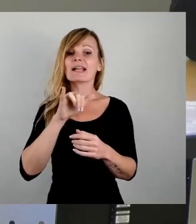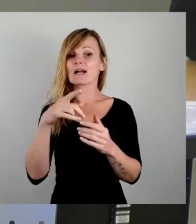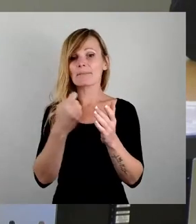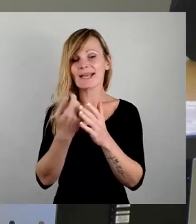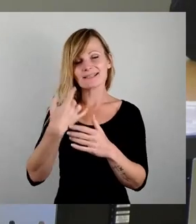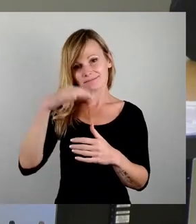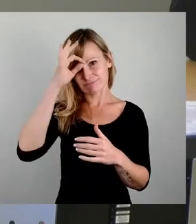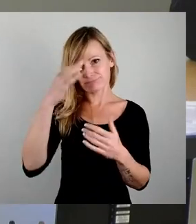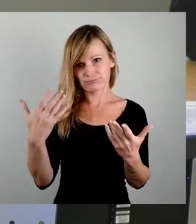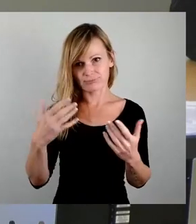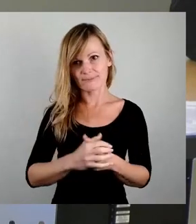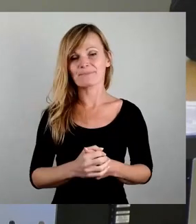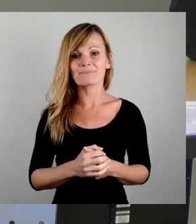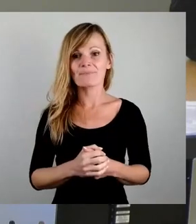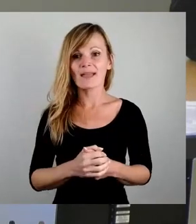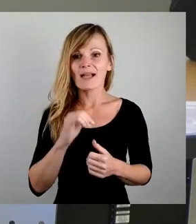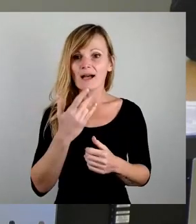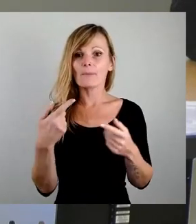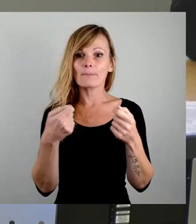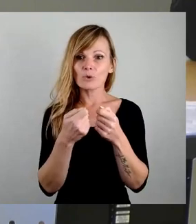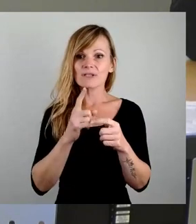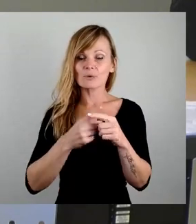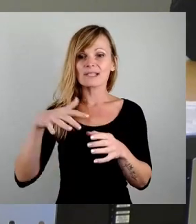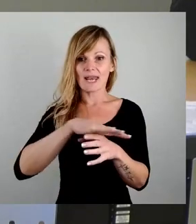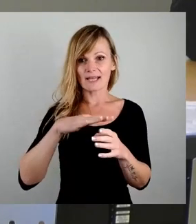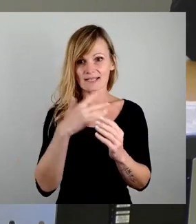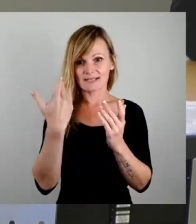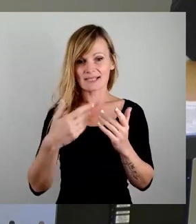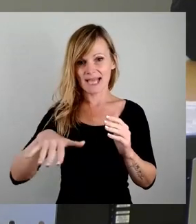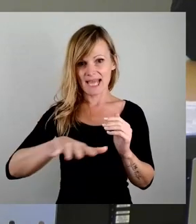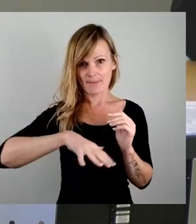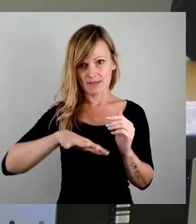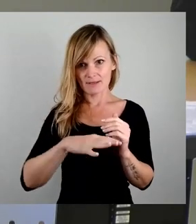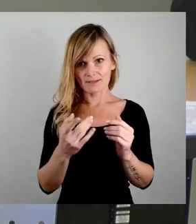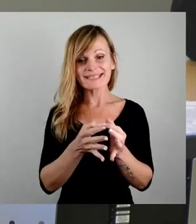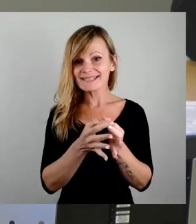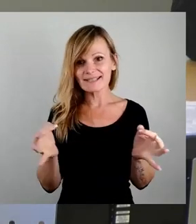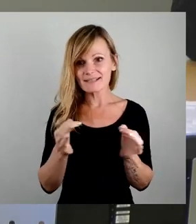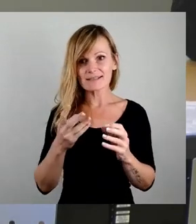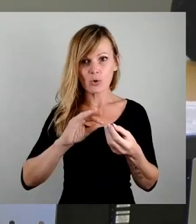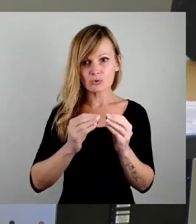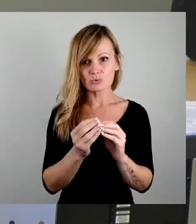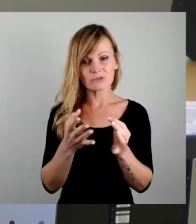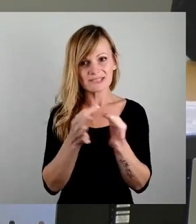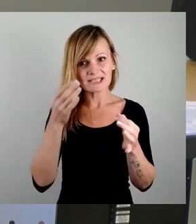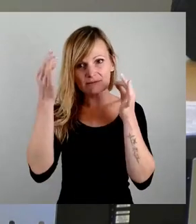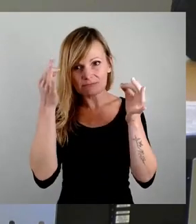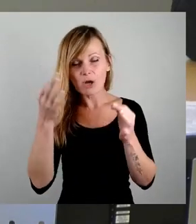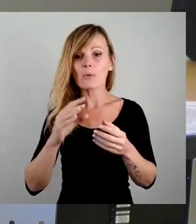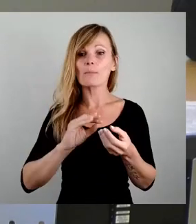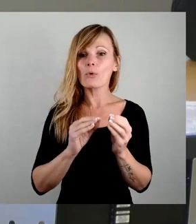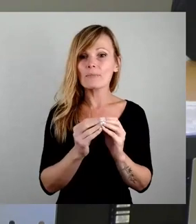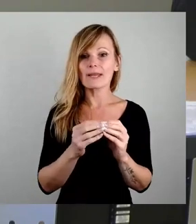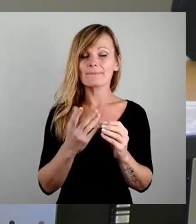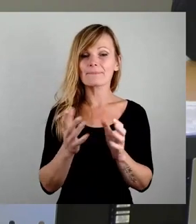sozusagen jedenfalls von Bundes- und Landesebene kommt nichts Konstruktives im Moment. Die Probleme werden auf die